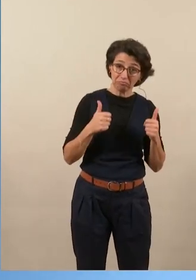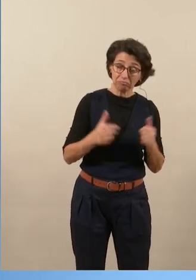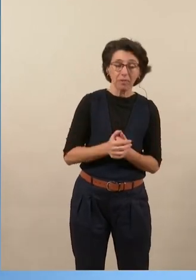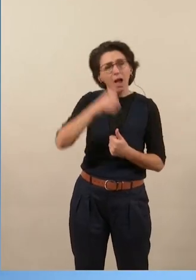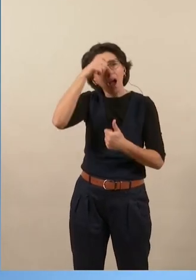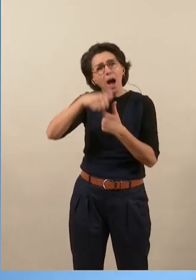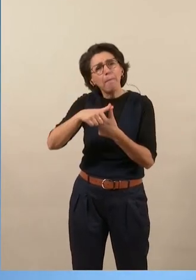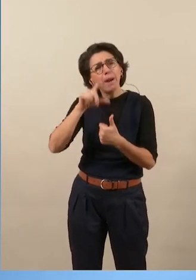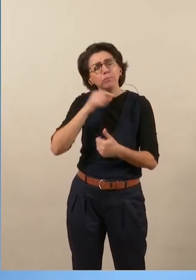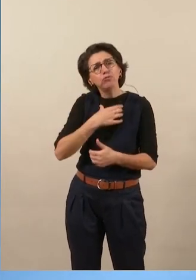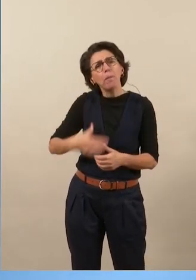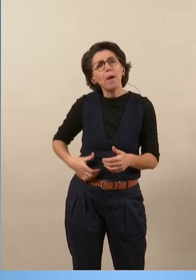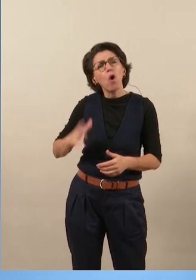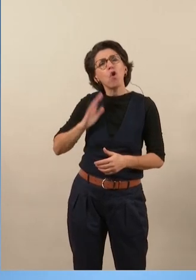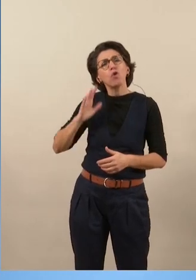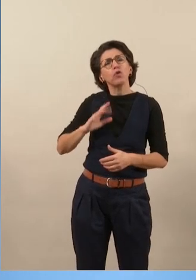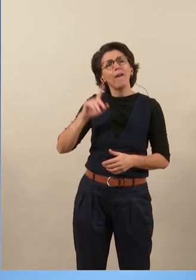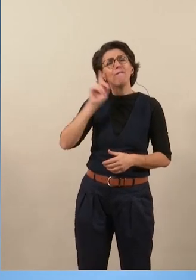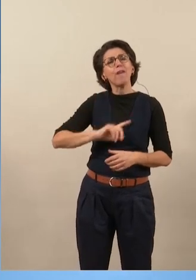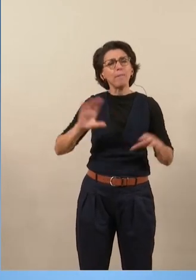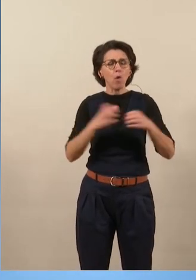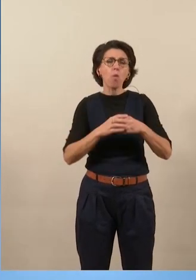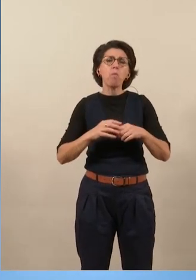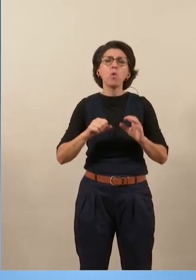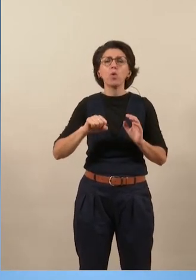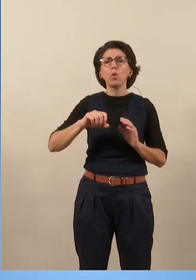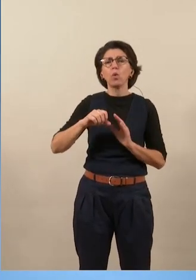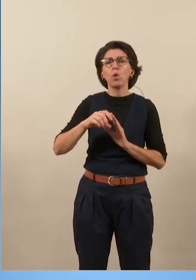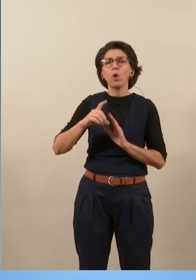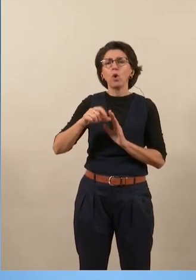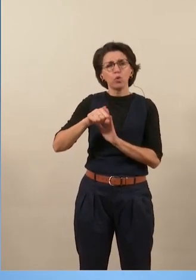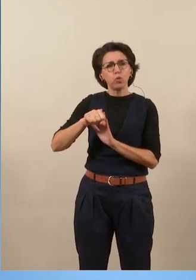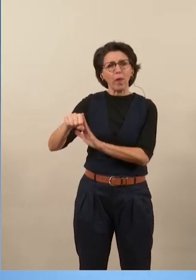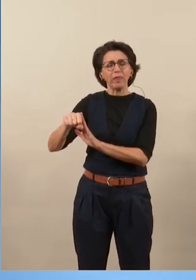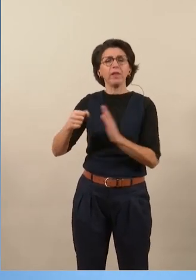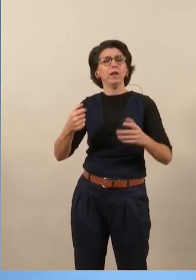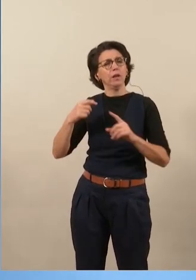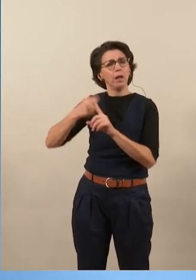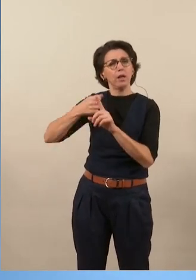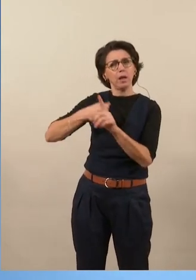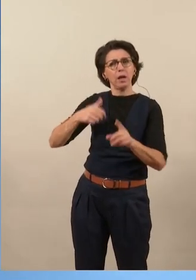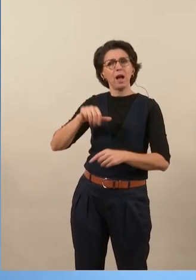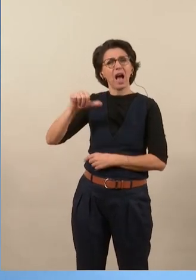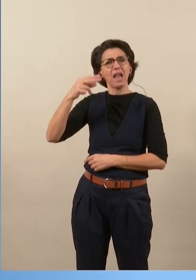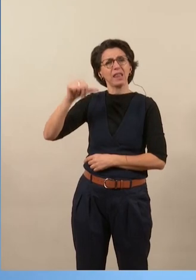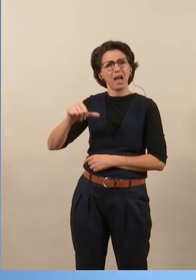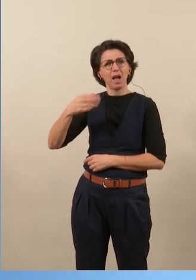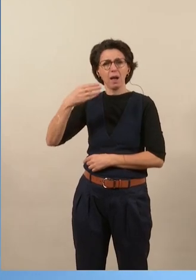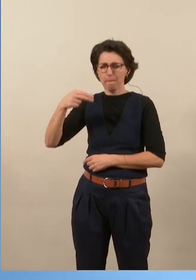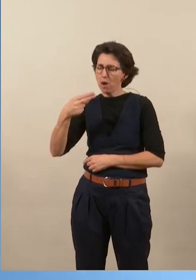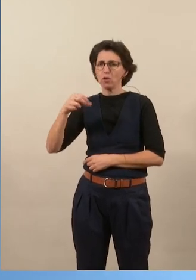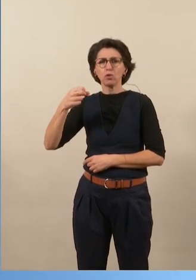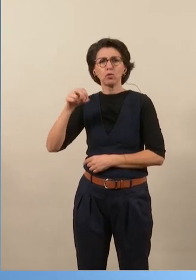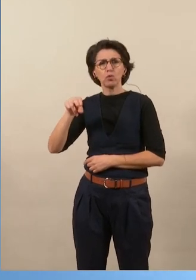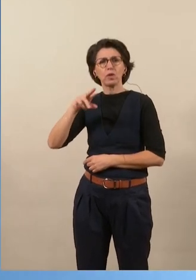lorsqu'une jeune militante de droite Annan monsouri Annan Mansouri avait été tabasé jusqu'au sent en pleine rue par des